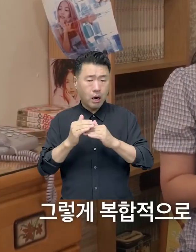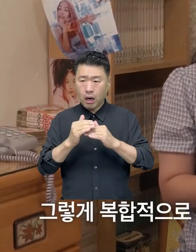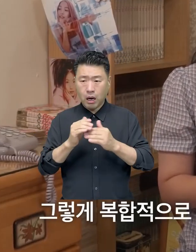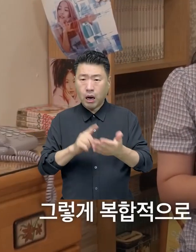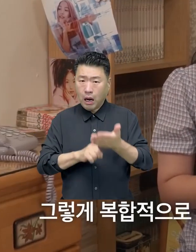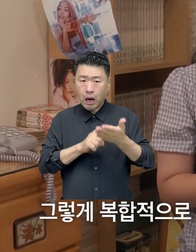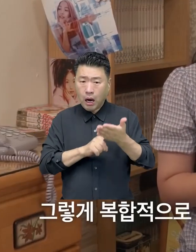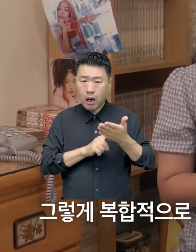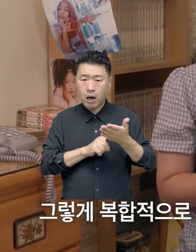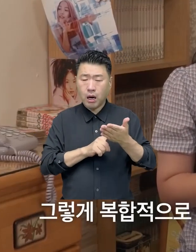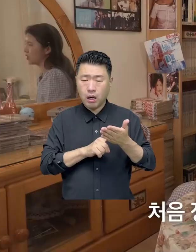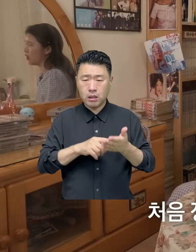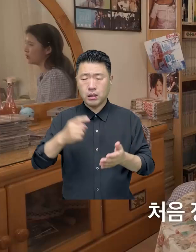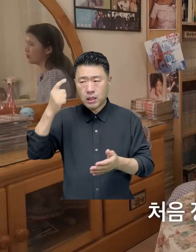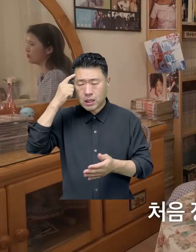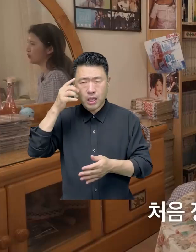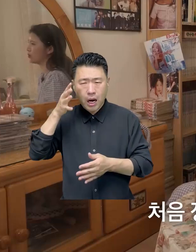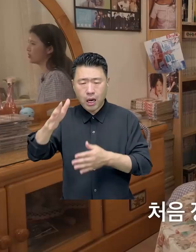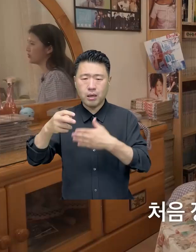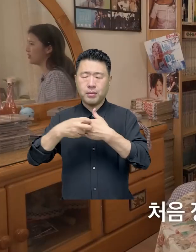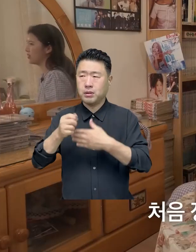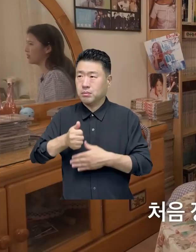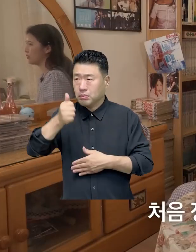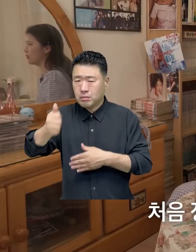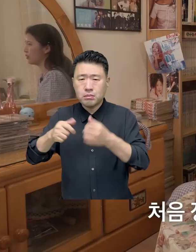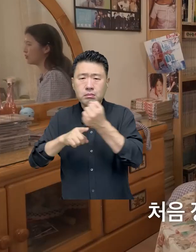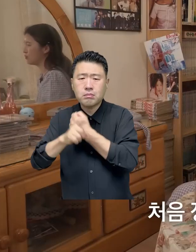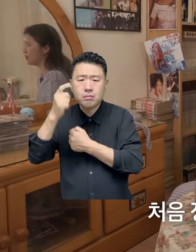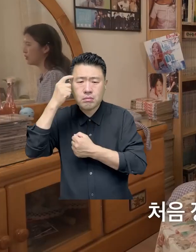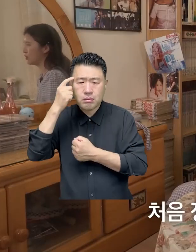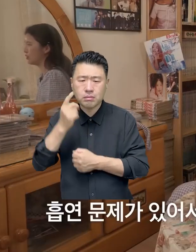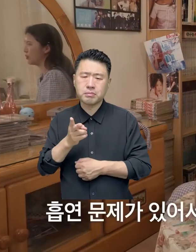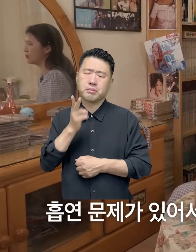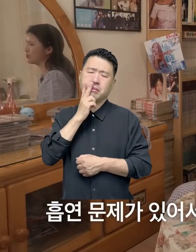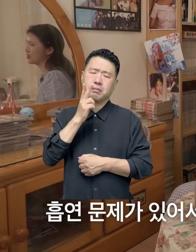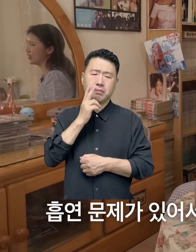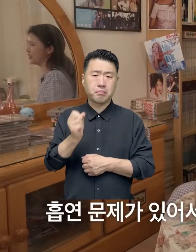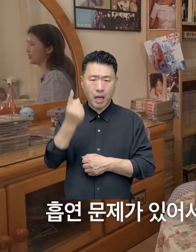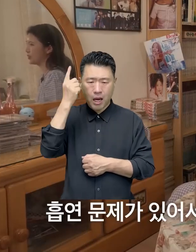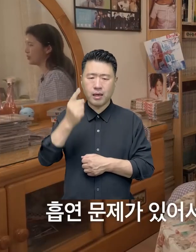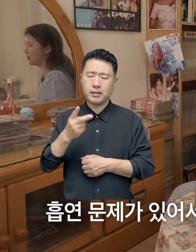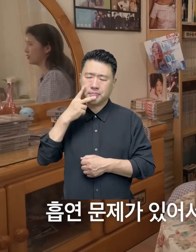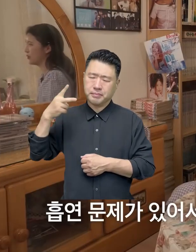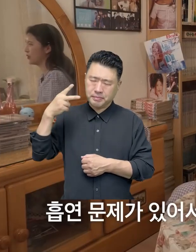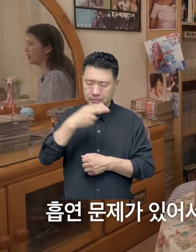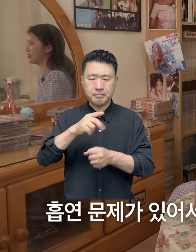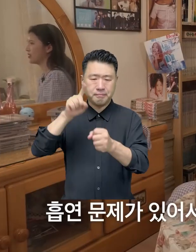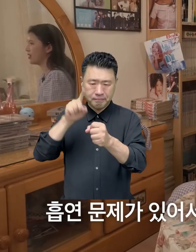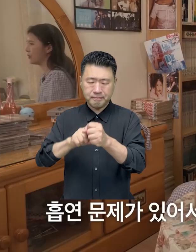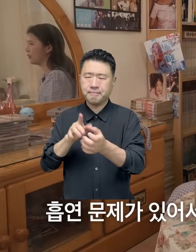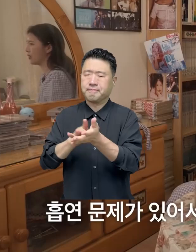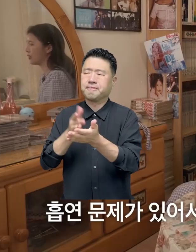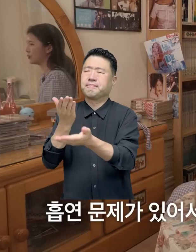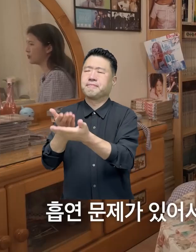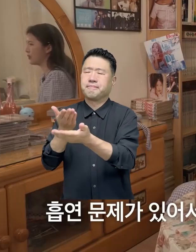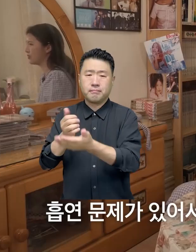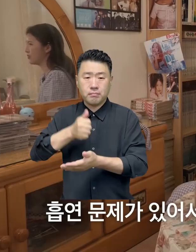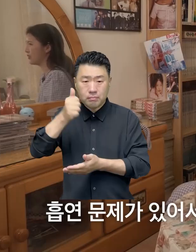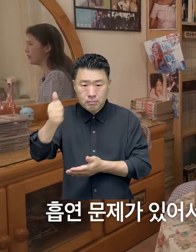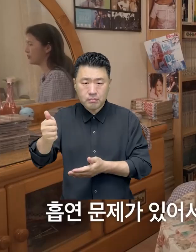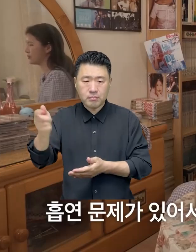증상이 나타나고 있었던 것 같아요. 처음 정신과에 갔던 이유는 흡연 문제가 있어서 금연약을 타러